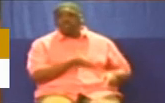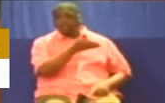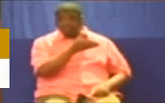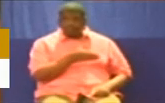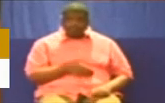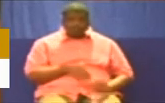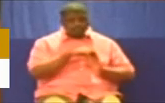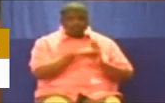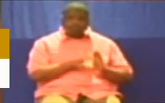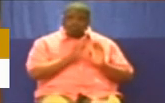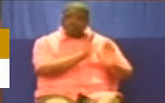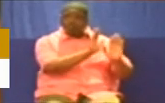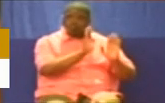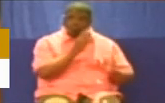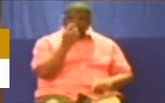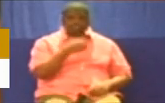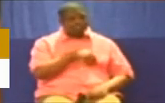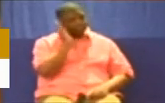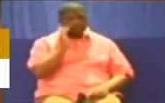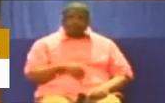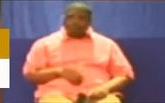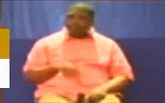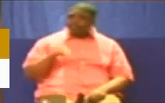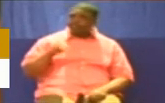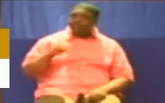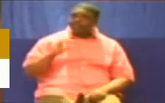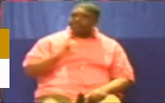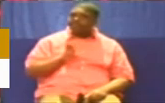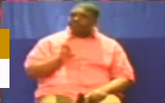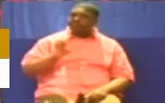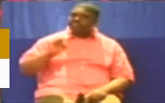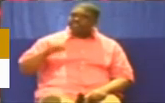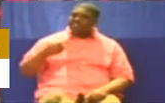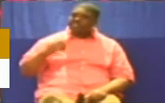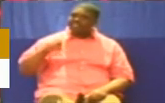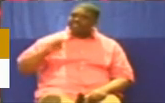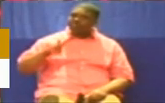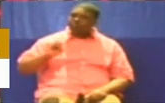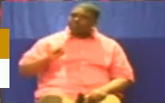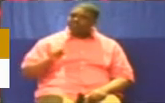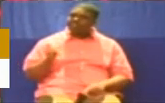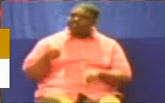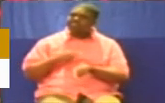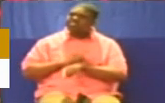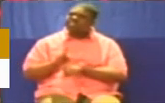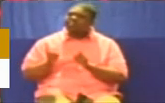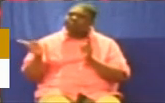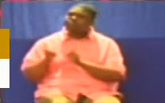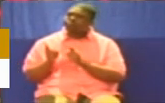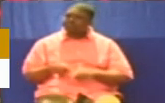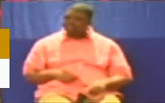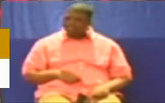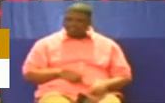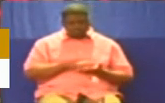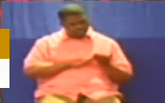na taratibu zenu kiserikali. Mheshimiwa Mchengero, nimekusikia kwa muda kwa dakika fupi sana chache. Mheshimiwa Spika, kwa misingi ya